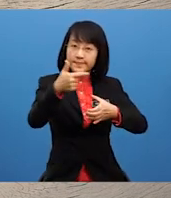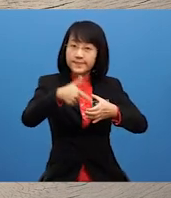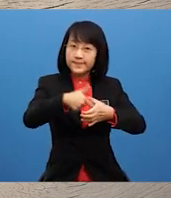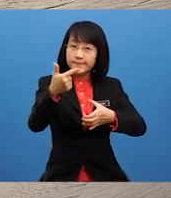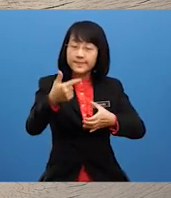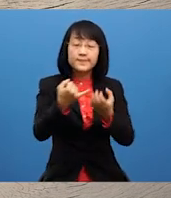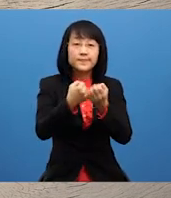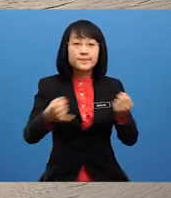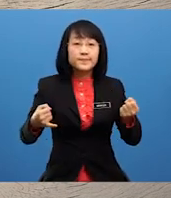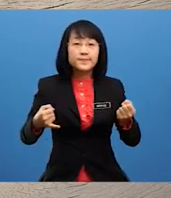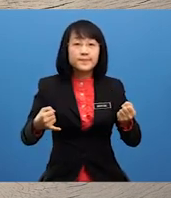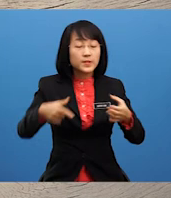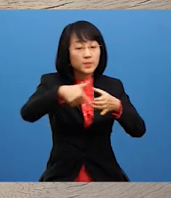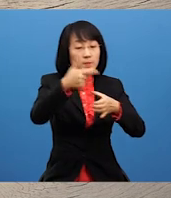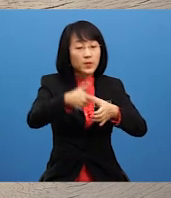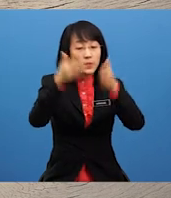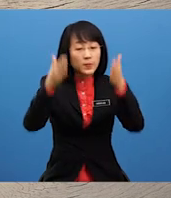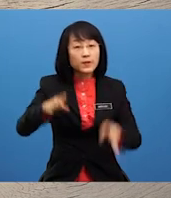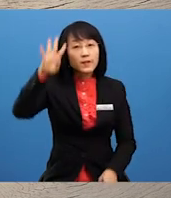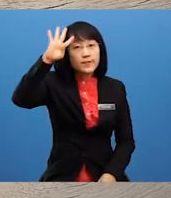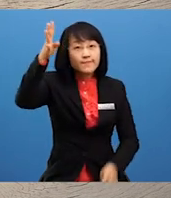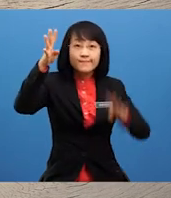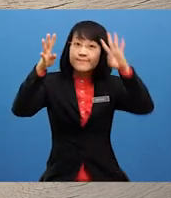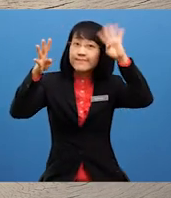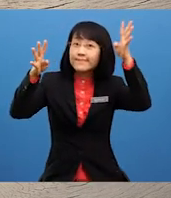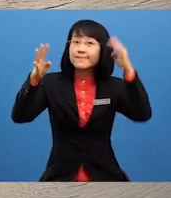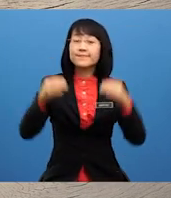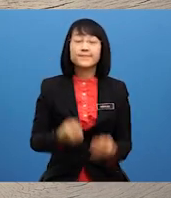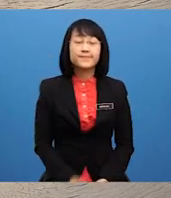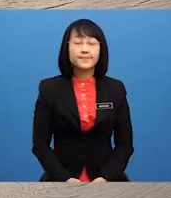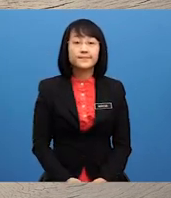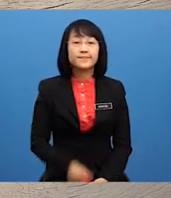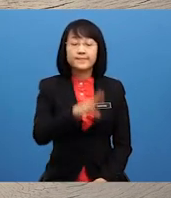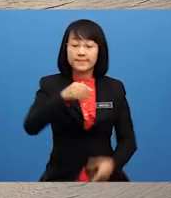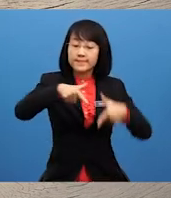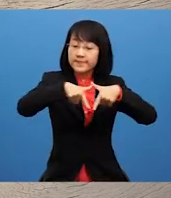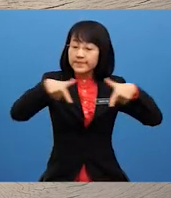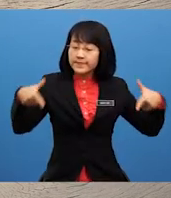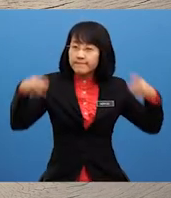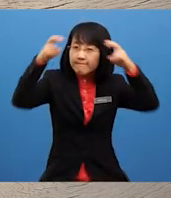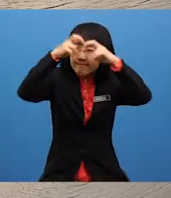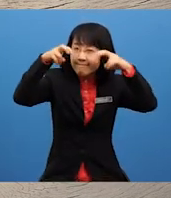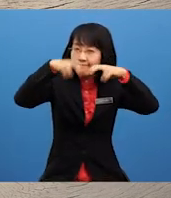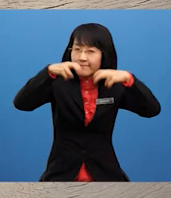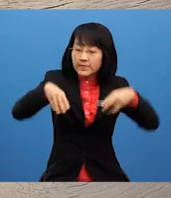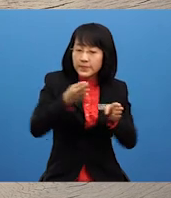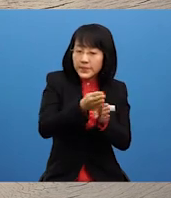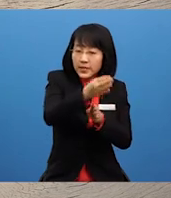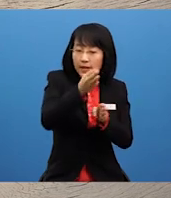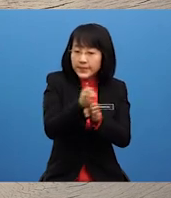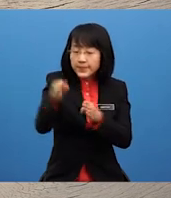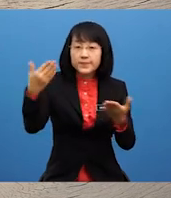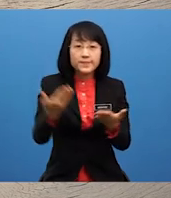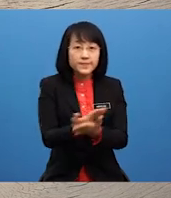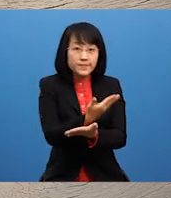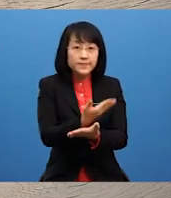melahirkan pelombong yang kreatif dan inovatif serta berani meneroka bidang baru. Pelombong yang kreatif